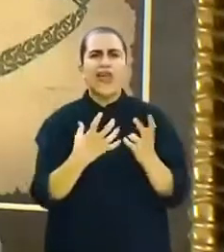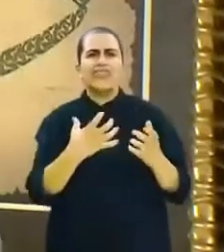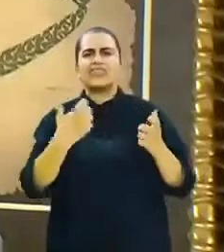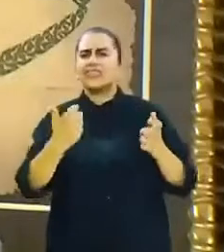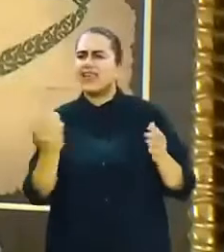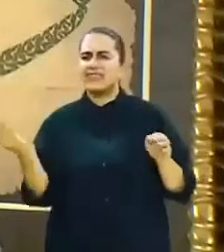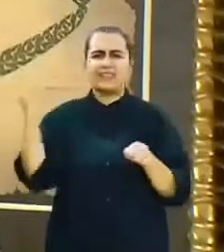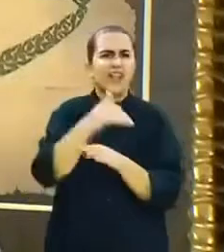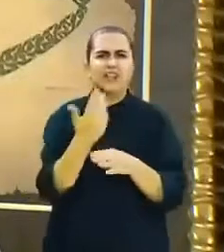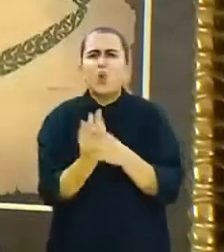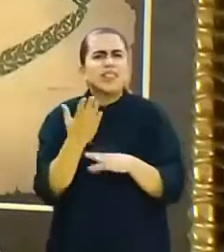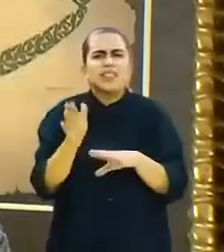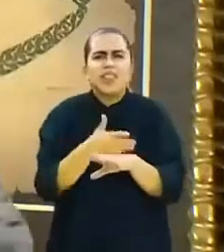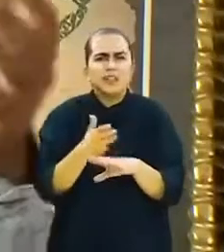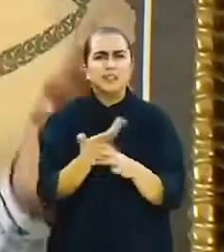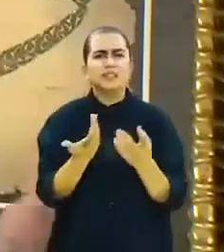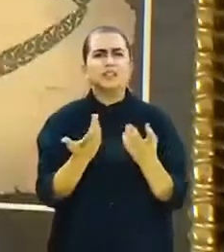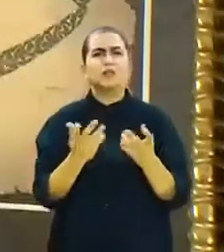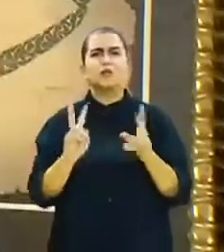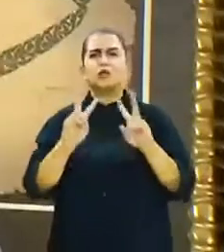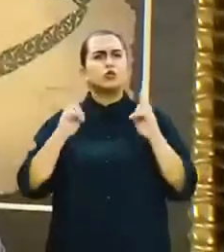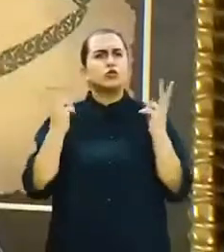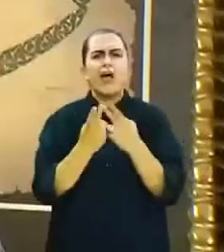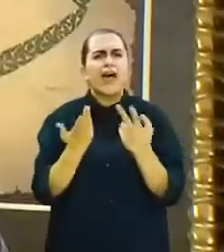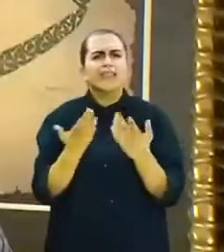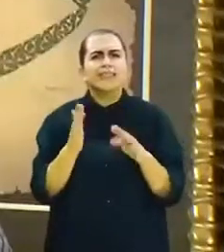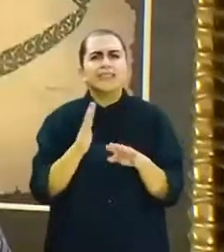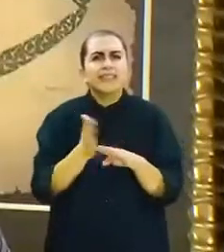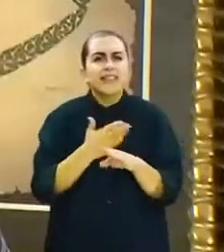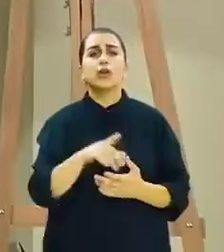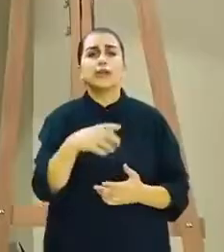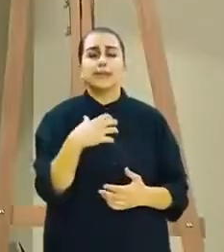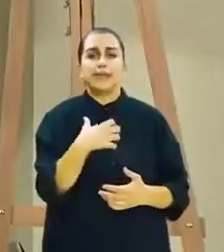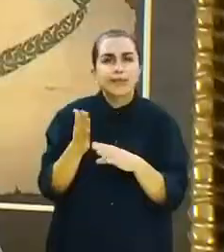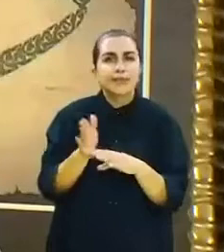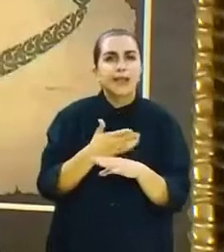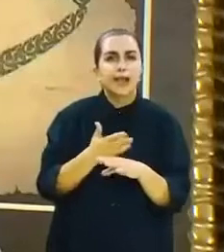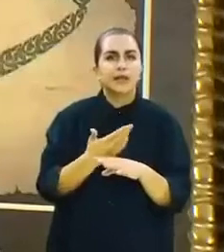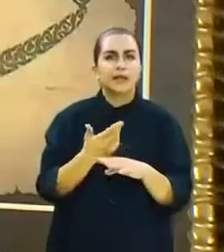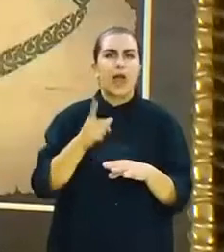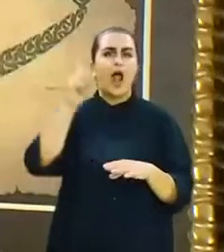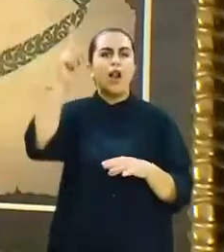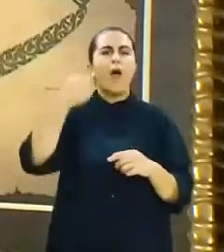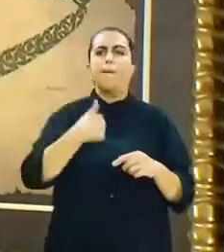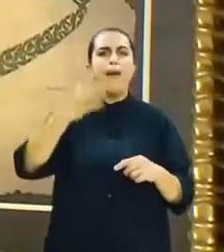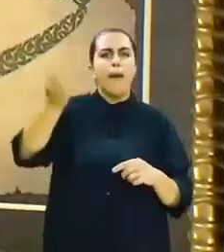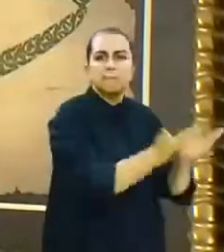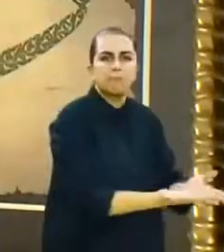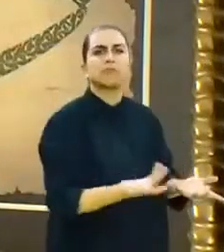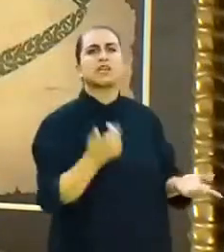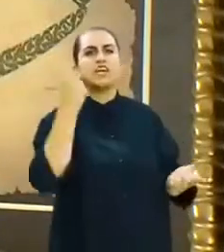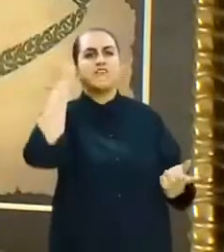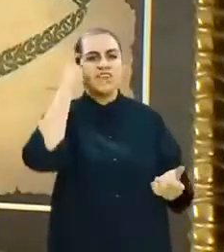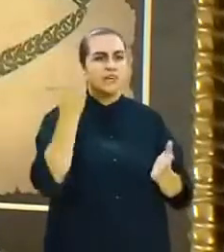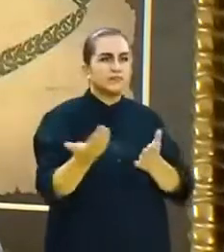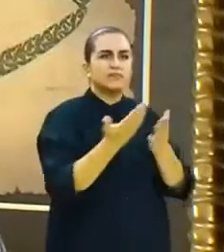insanın Nereden gelip nereye gittiğini bu Koskoca kainatı niçin yaratıldığını cenab-ı bizzat peygamberleri vasıtasıyla